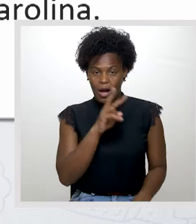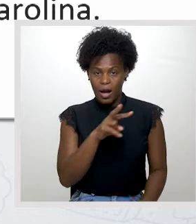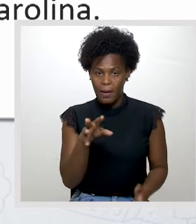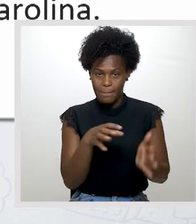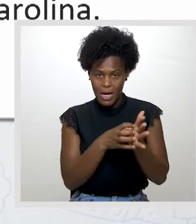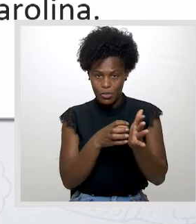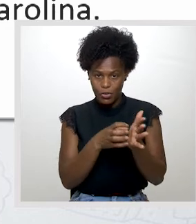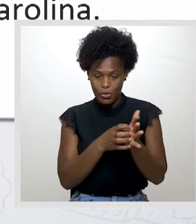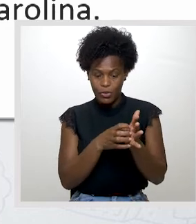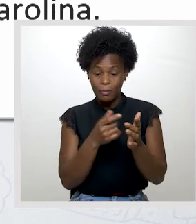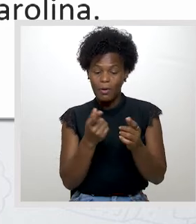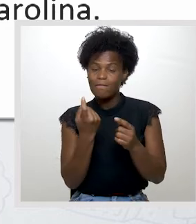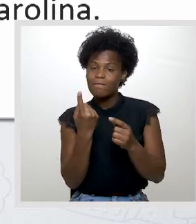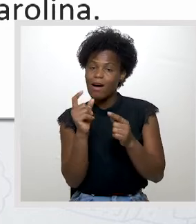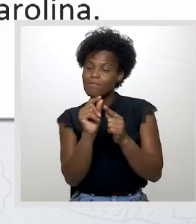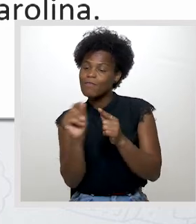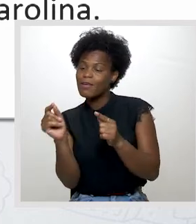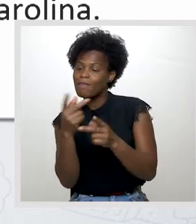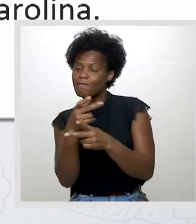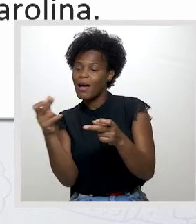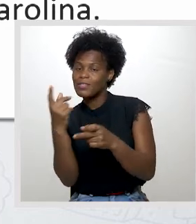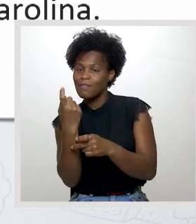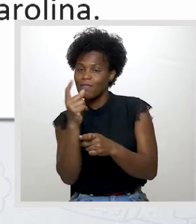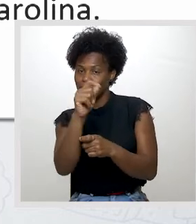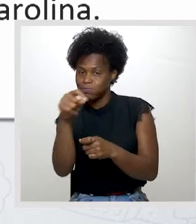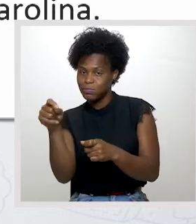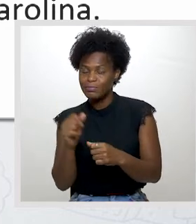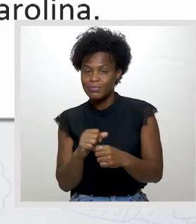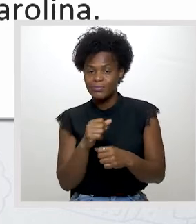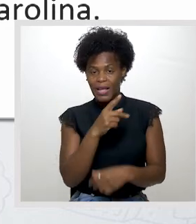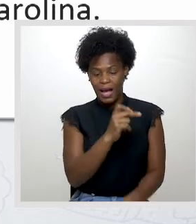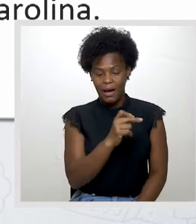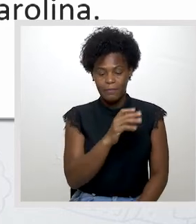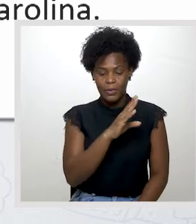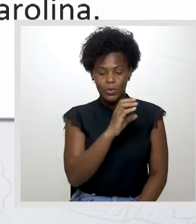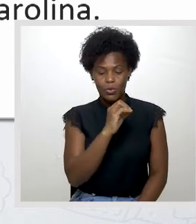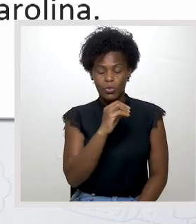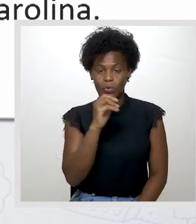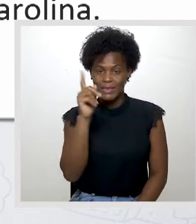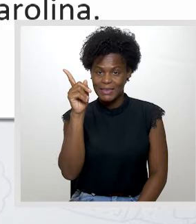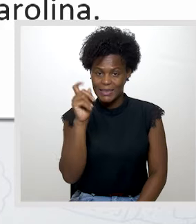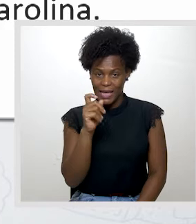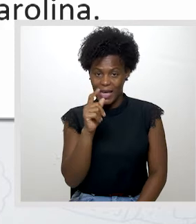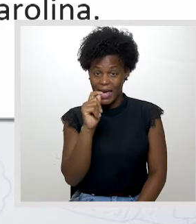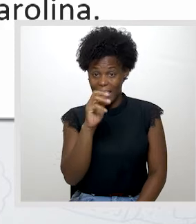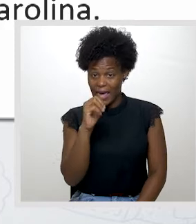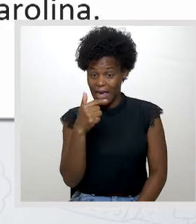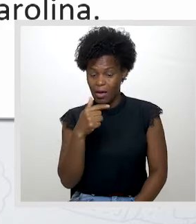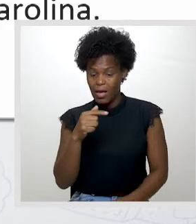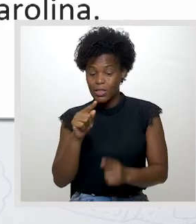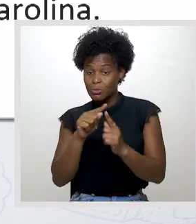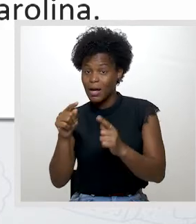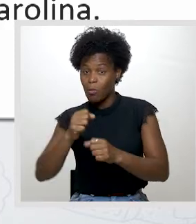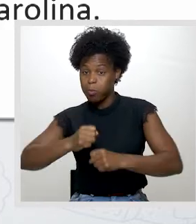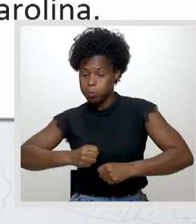les images et complète les phrases. Ligne A. José é espaço